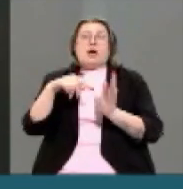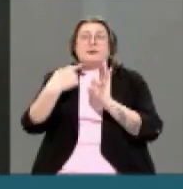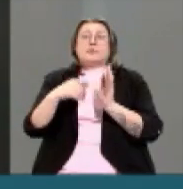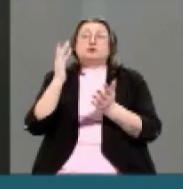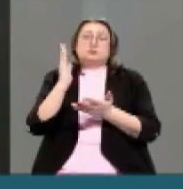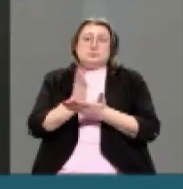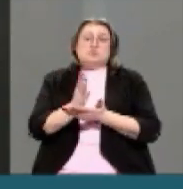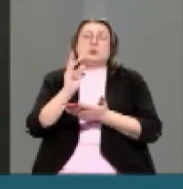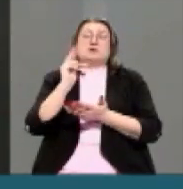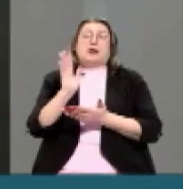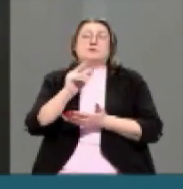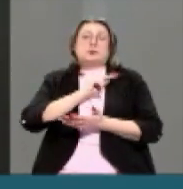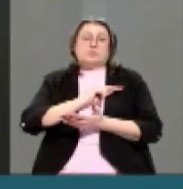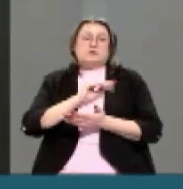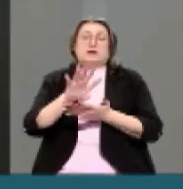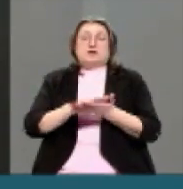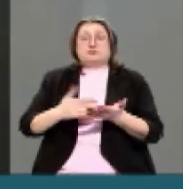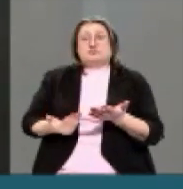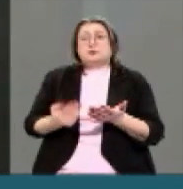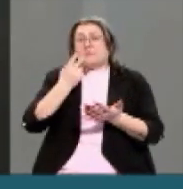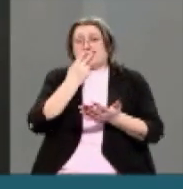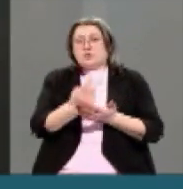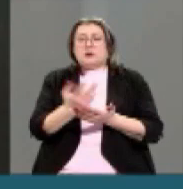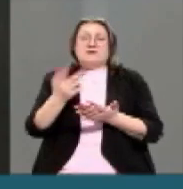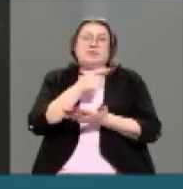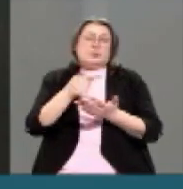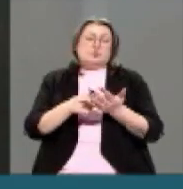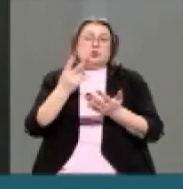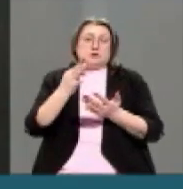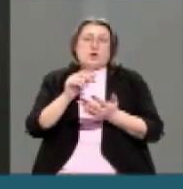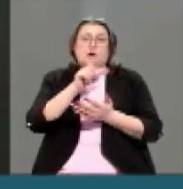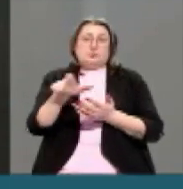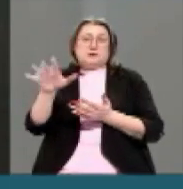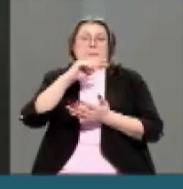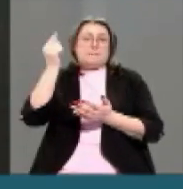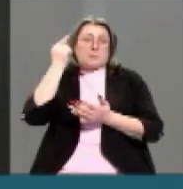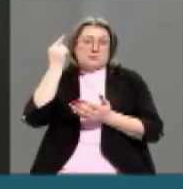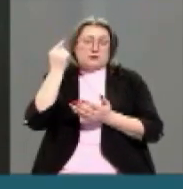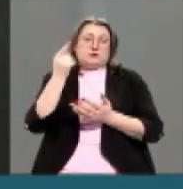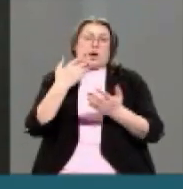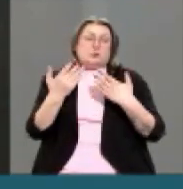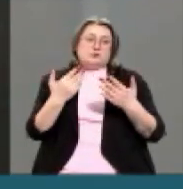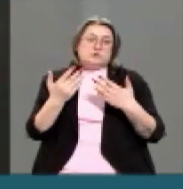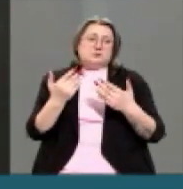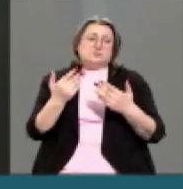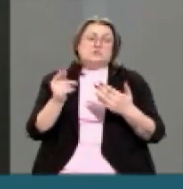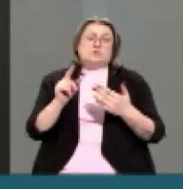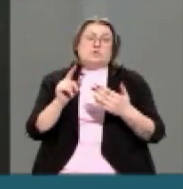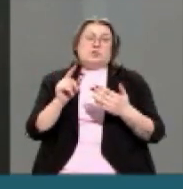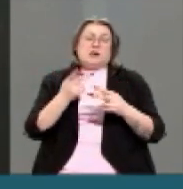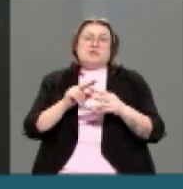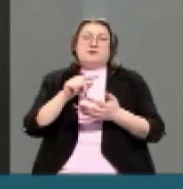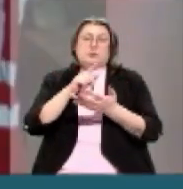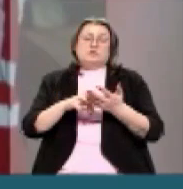будут, как это будет работать, а жизнь покажет, да, какие-то вопросы. Но, тем не менее, люди с пониманием относятся, что все-таки